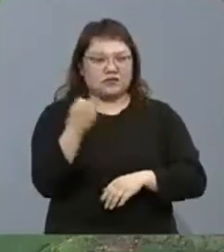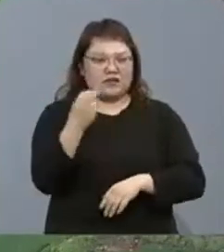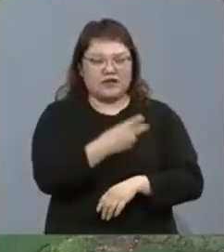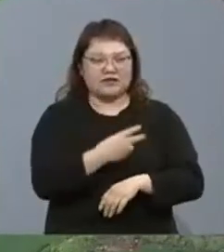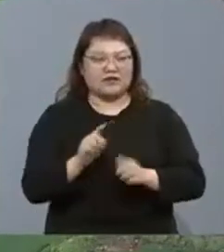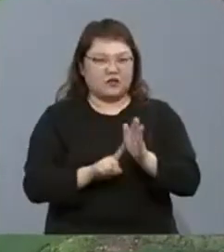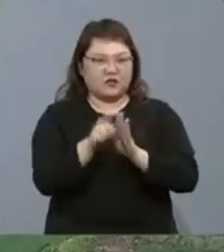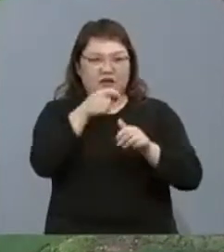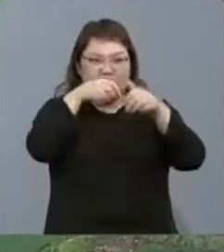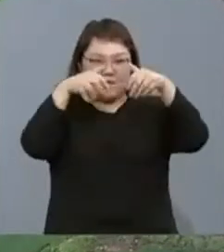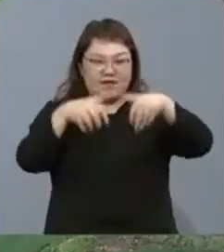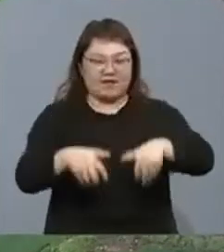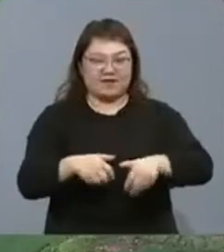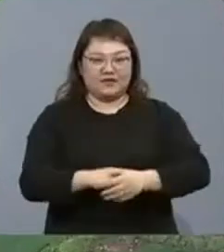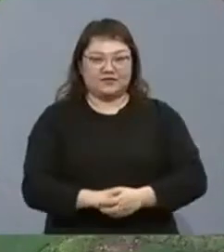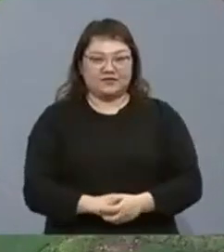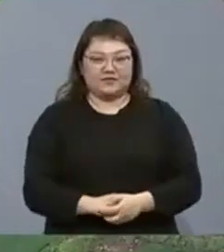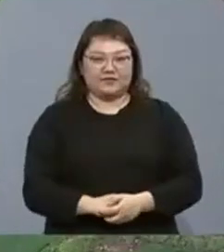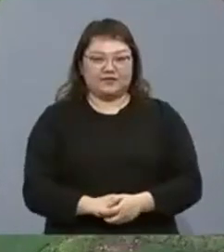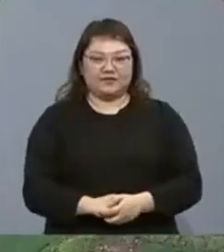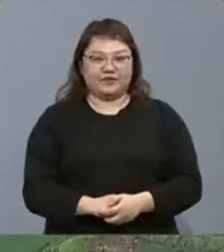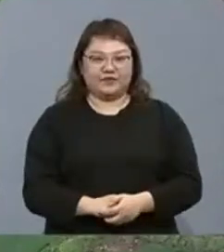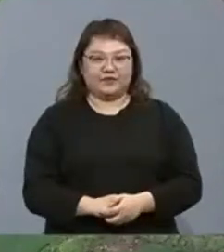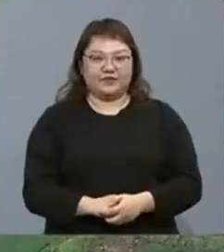보입니다 날씨였습니다